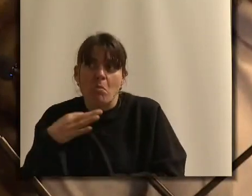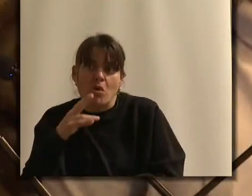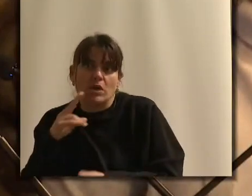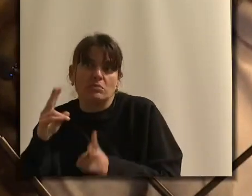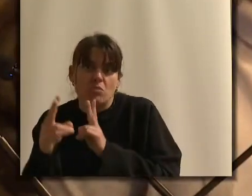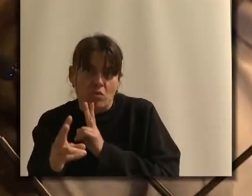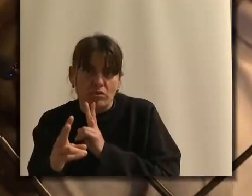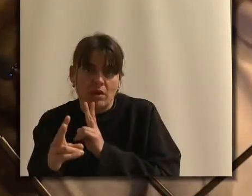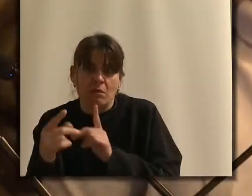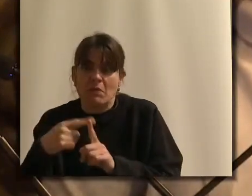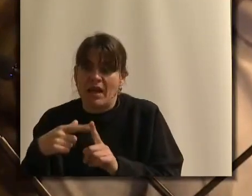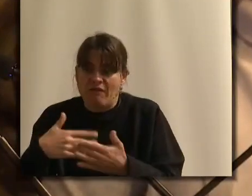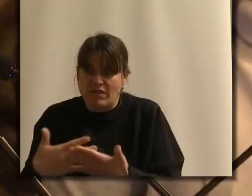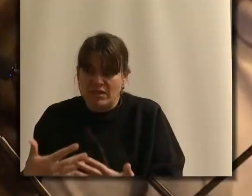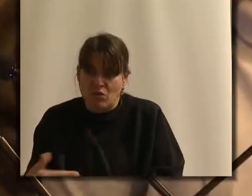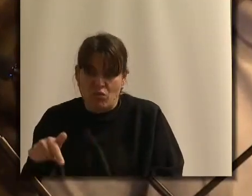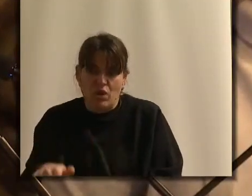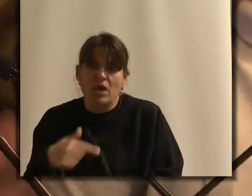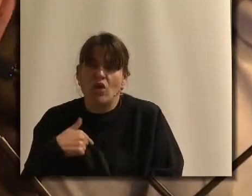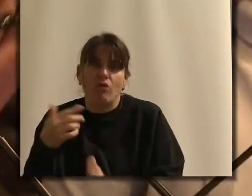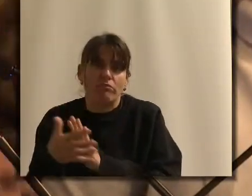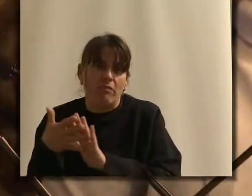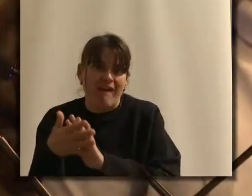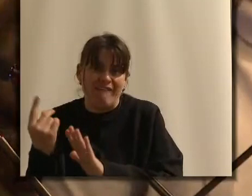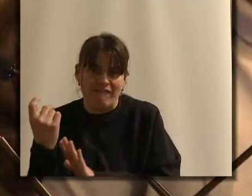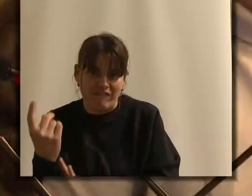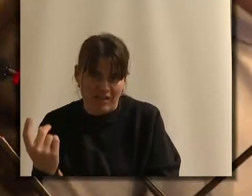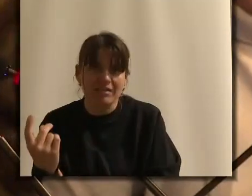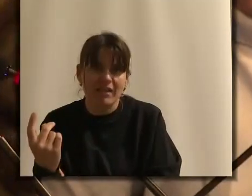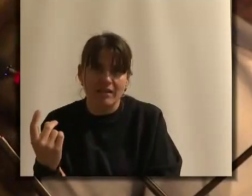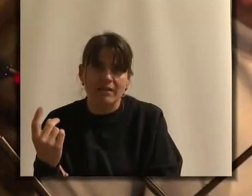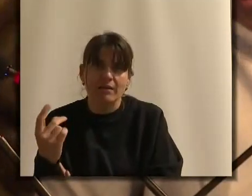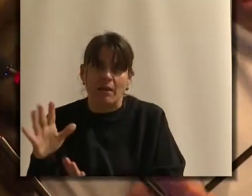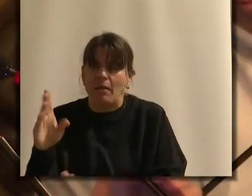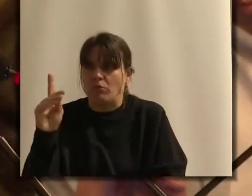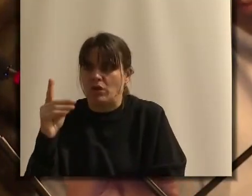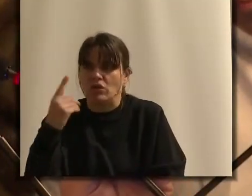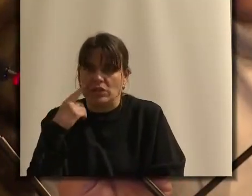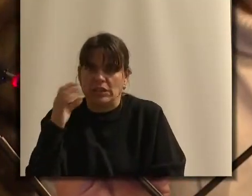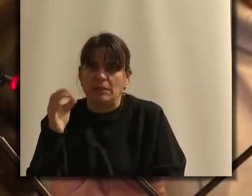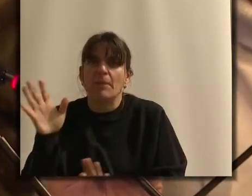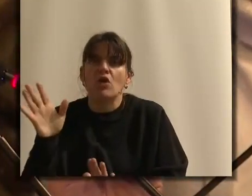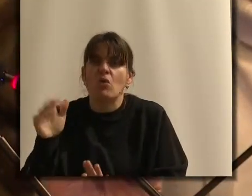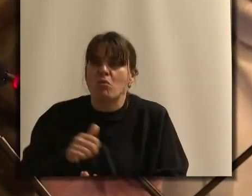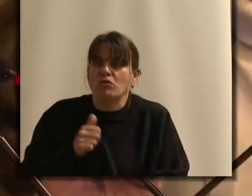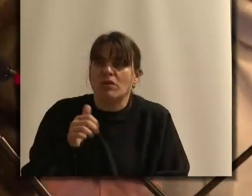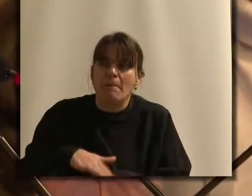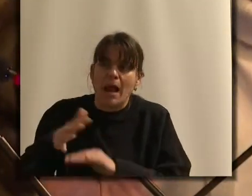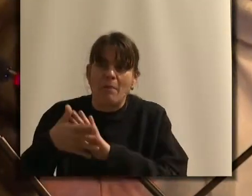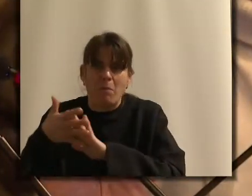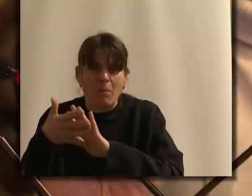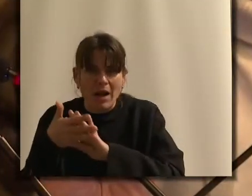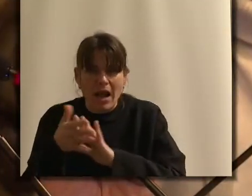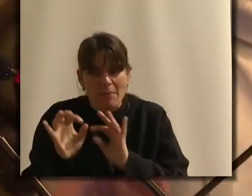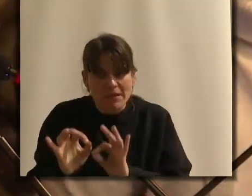comissió fins avui doncs, no he tingut ocasió de parlar, perquè si no sí que sabríem on està de la Diputació, evidentment, però no he tingut ocasió de parlar